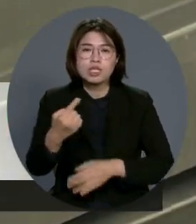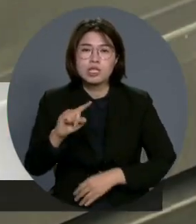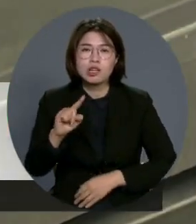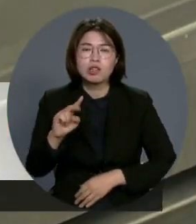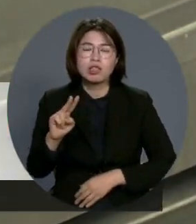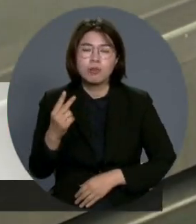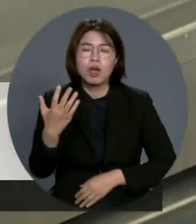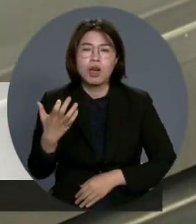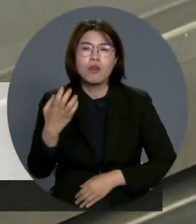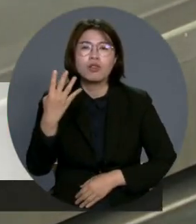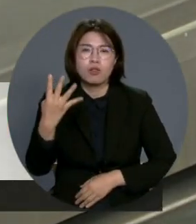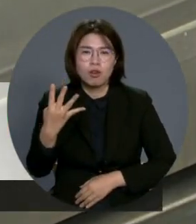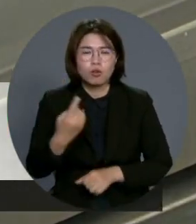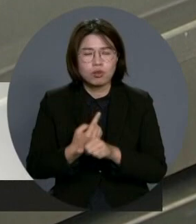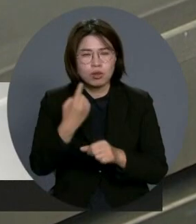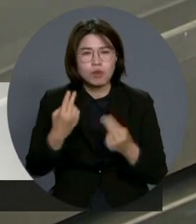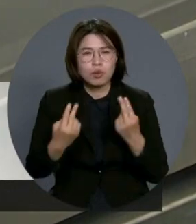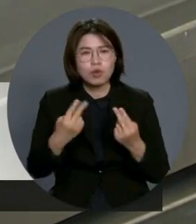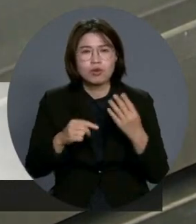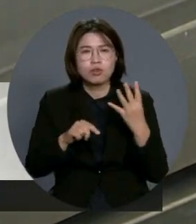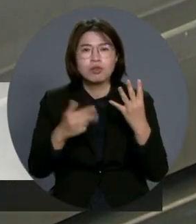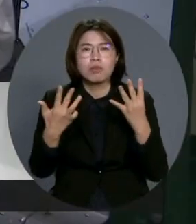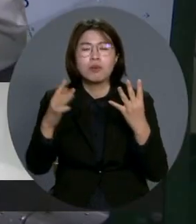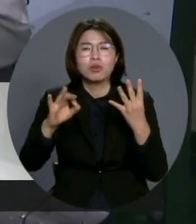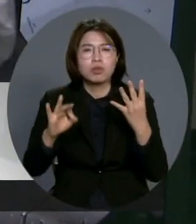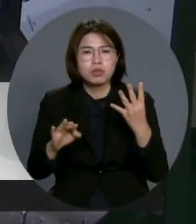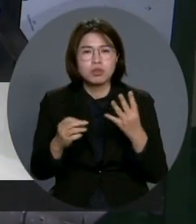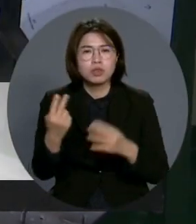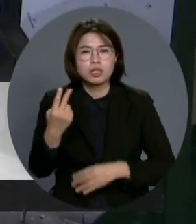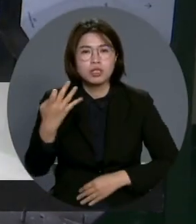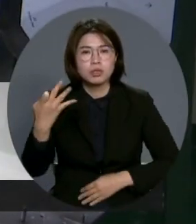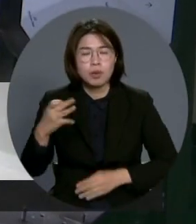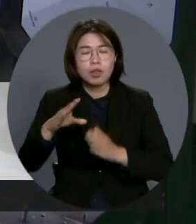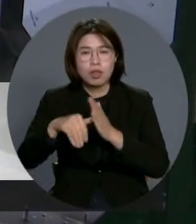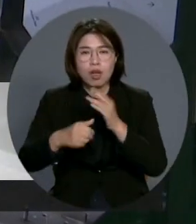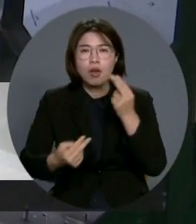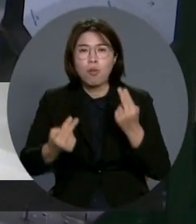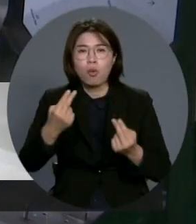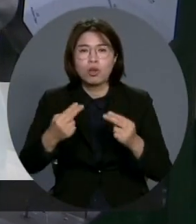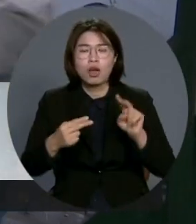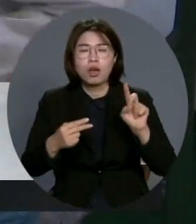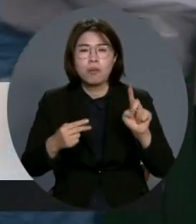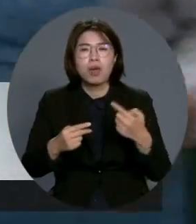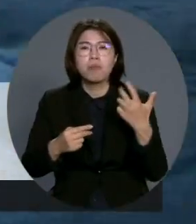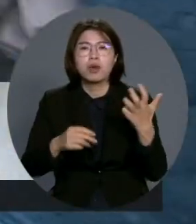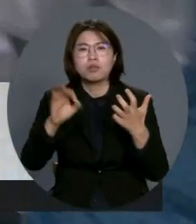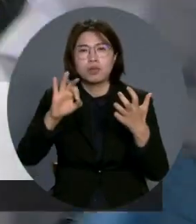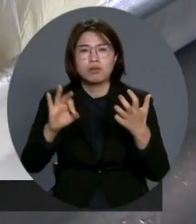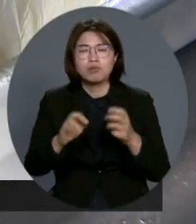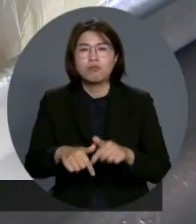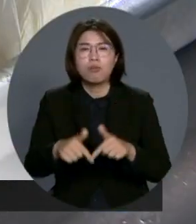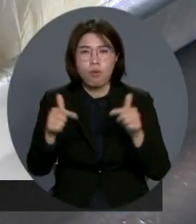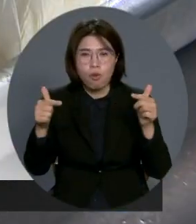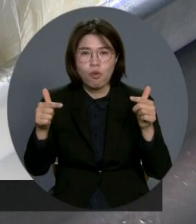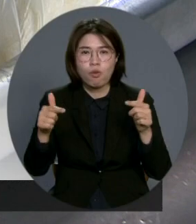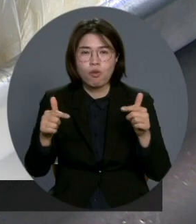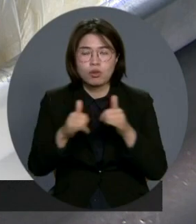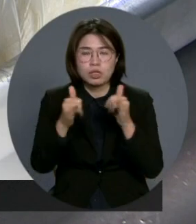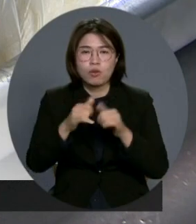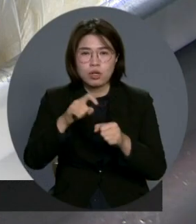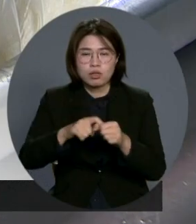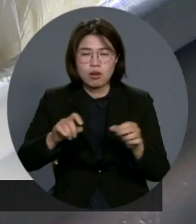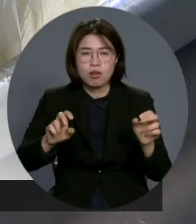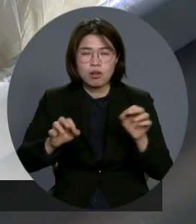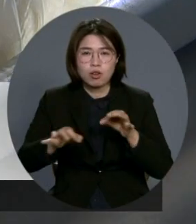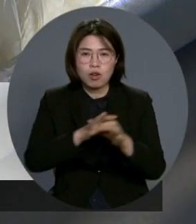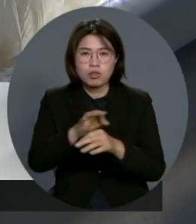124개로 1년 전보다 4.8% 2014년보다 180% 늘었습니다 사회적 경제 기업